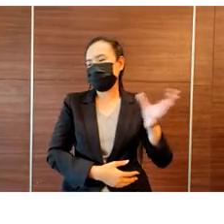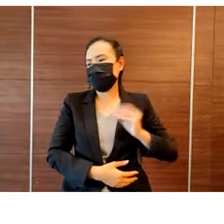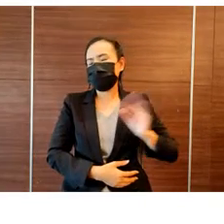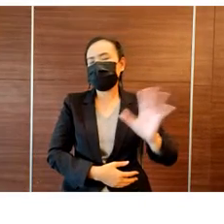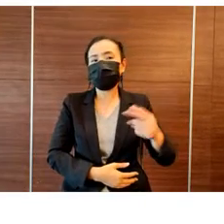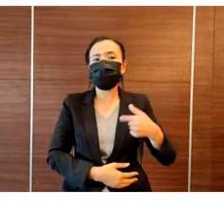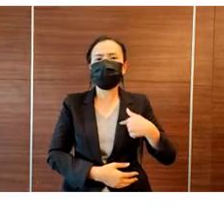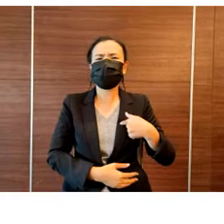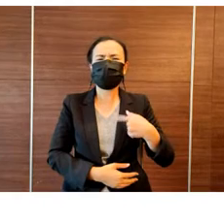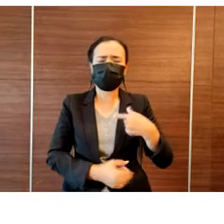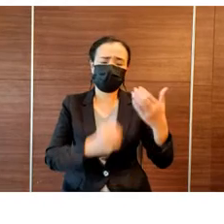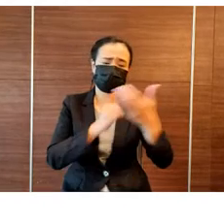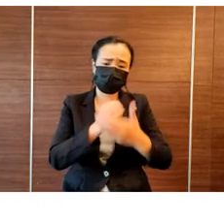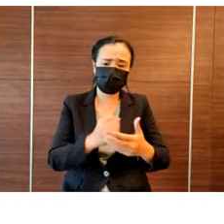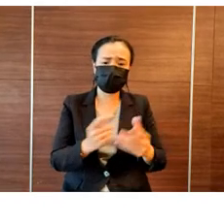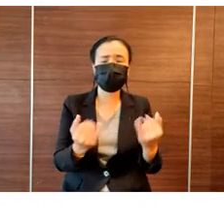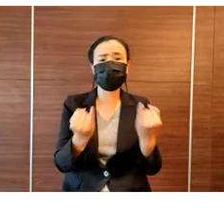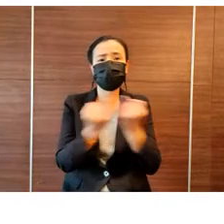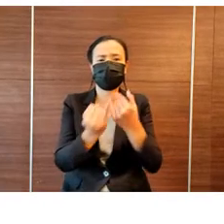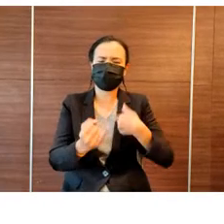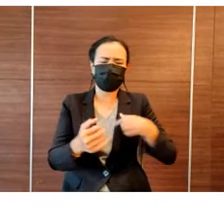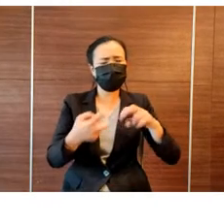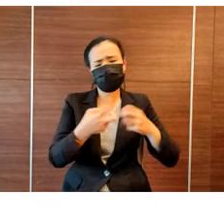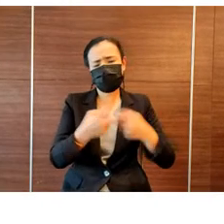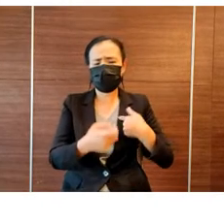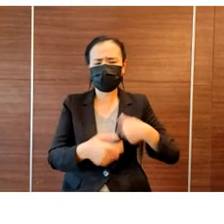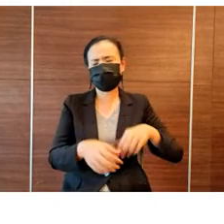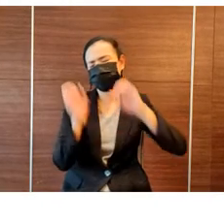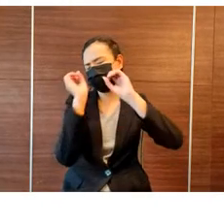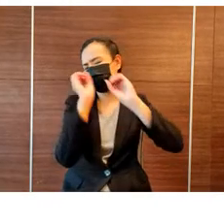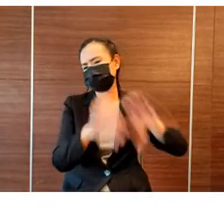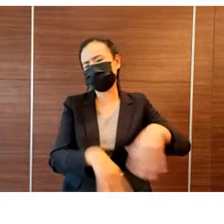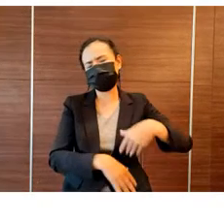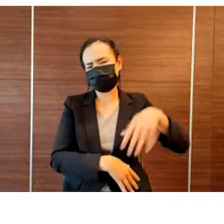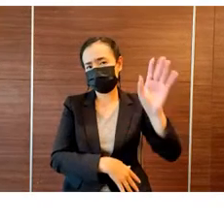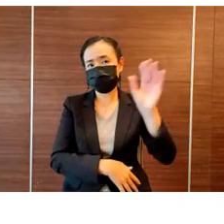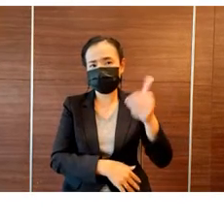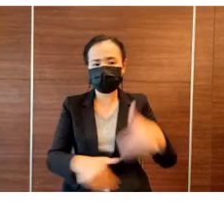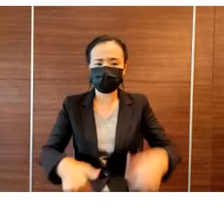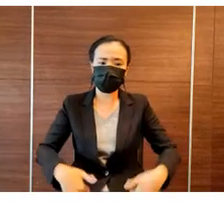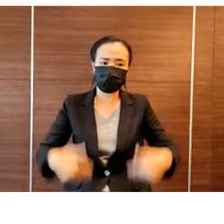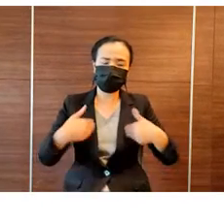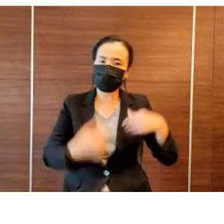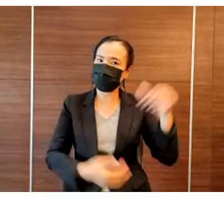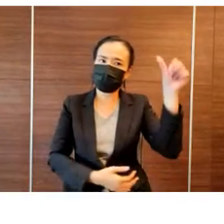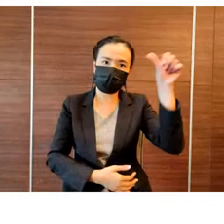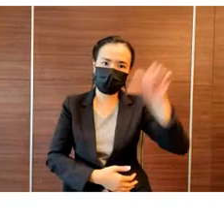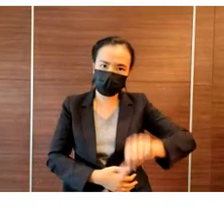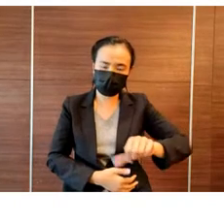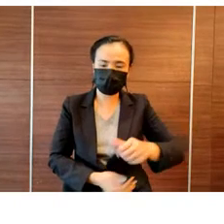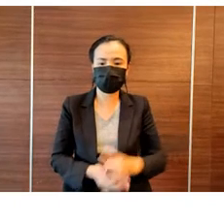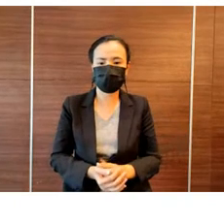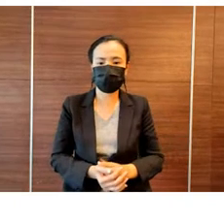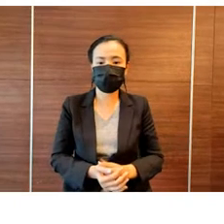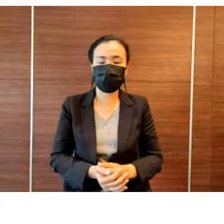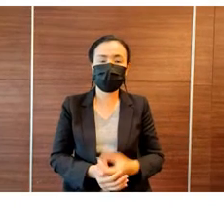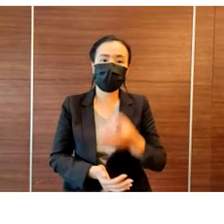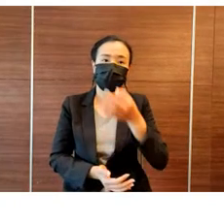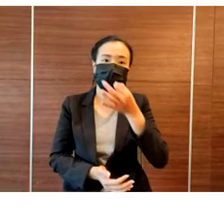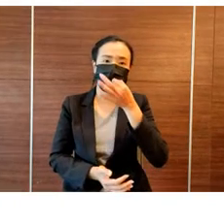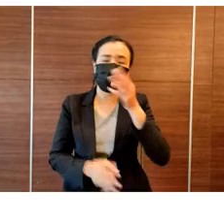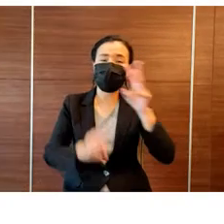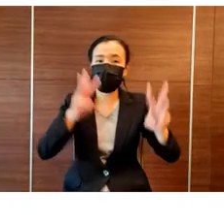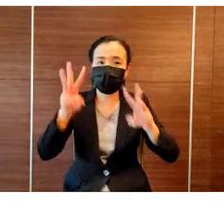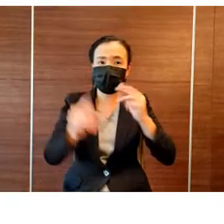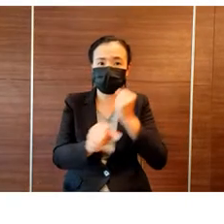ฉันไม่ติดยาฉันมีปัญหาฉันควบคุมได้จนก็ชีวิตก็พังทลายมีช่วงตกงานแล้ว